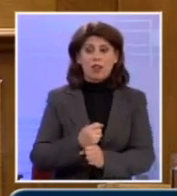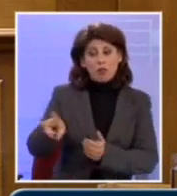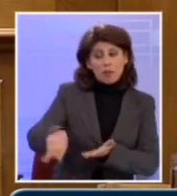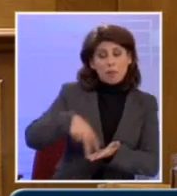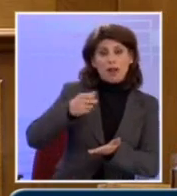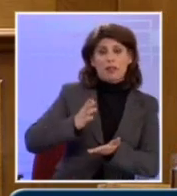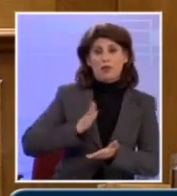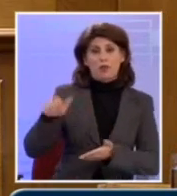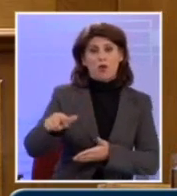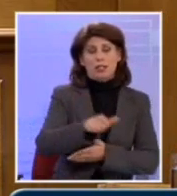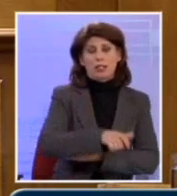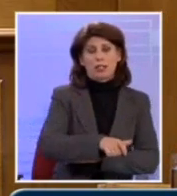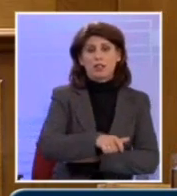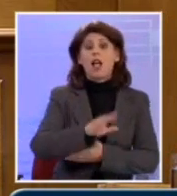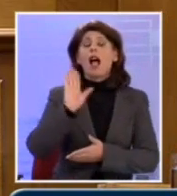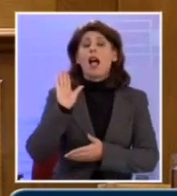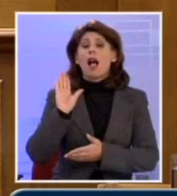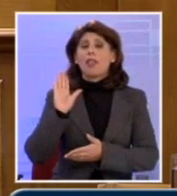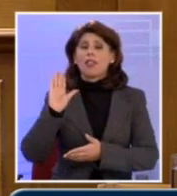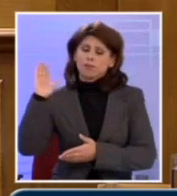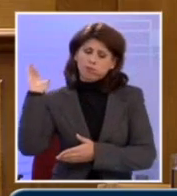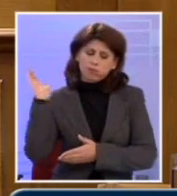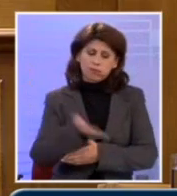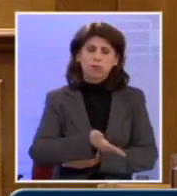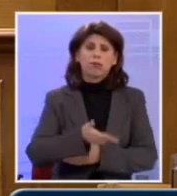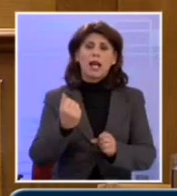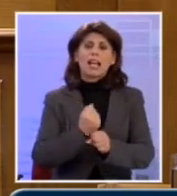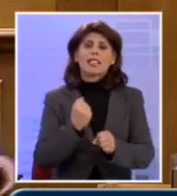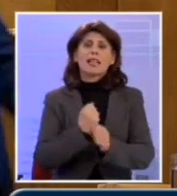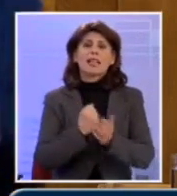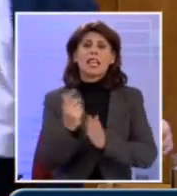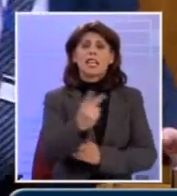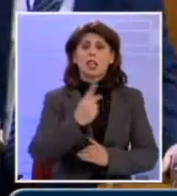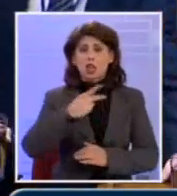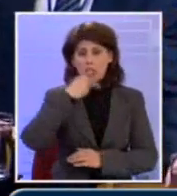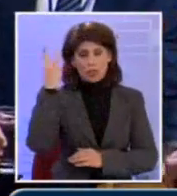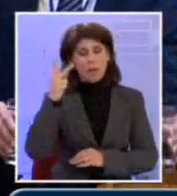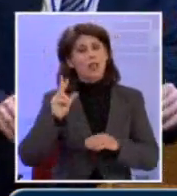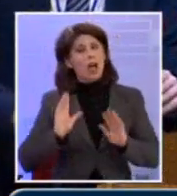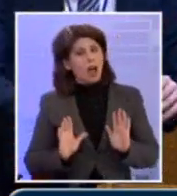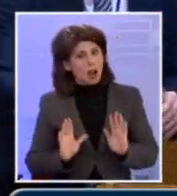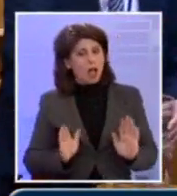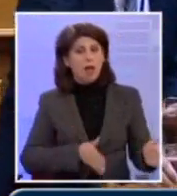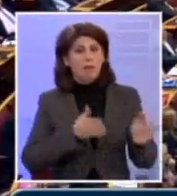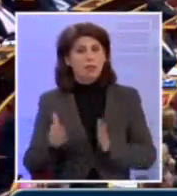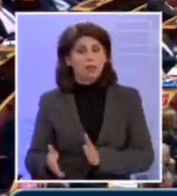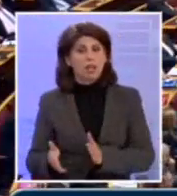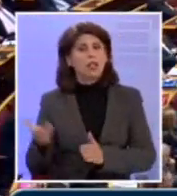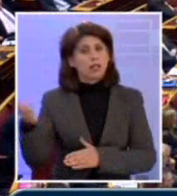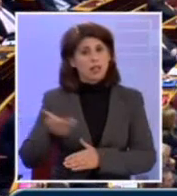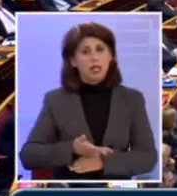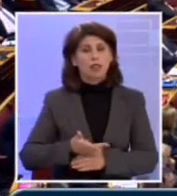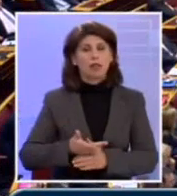πολίτες, δεν χτυπά εργασιακά και κοινωνικά δικαιώματα, αλλά αντιθέτως έρχεται να